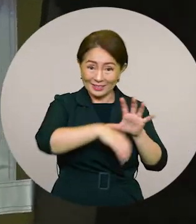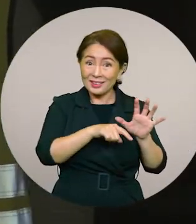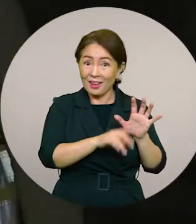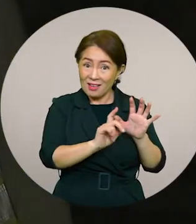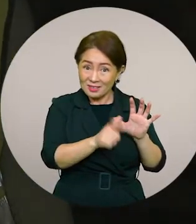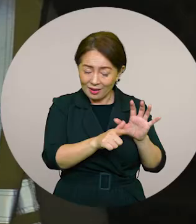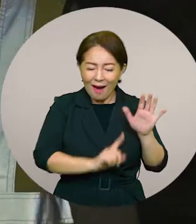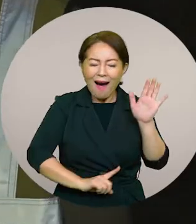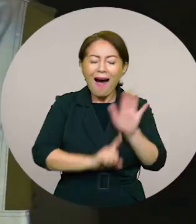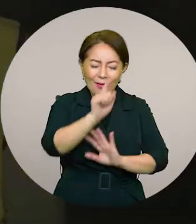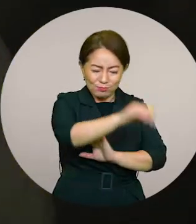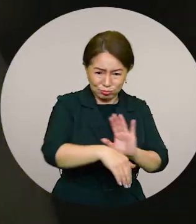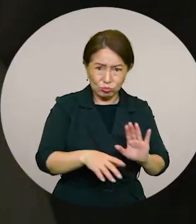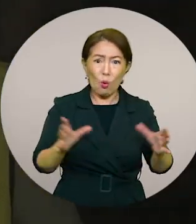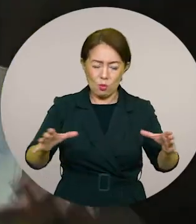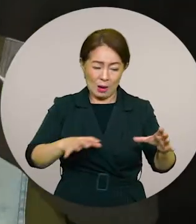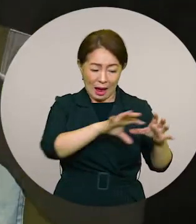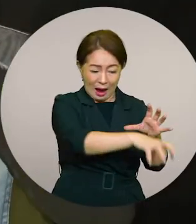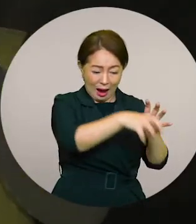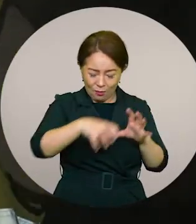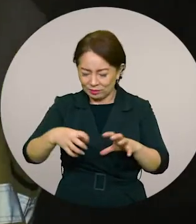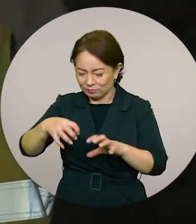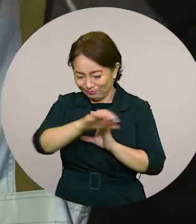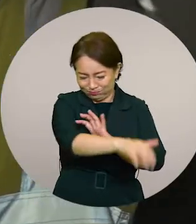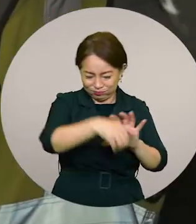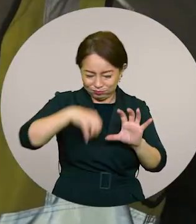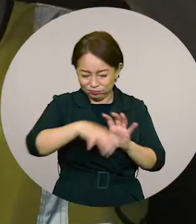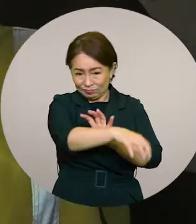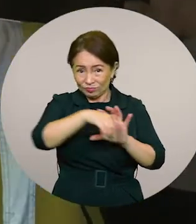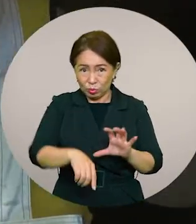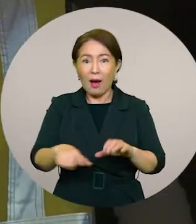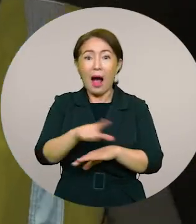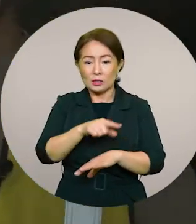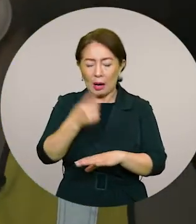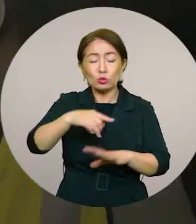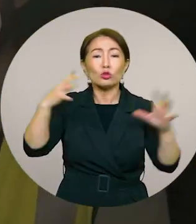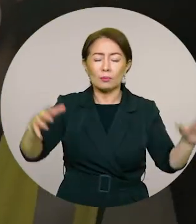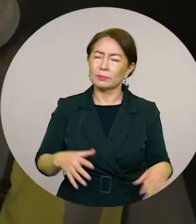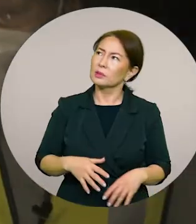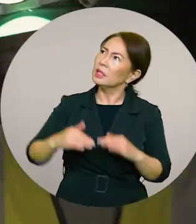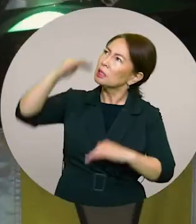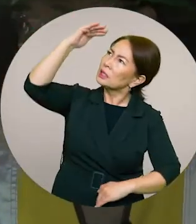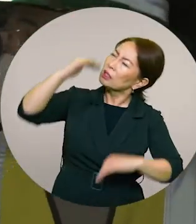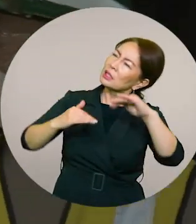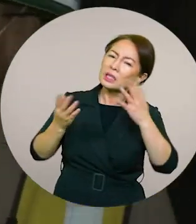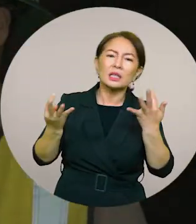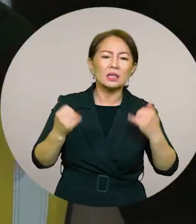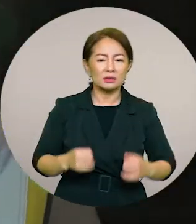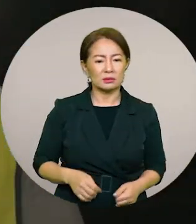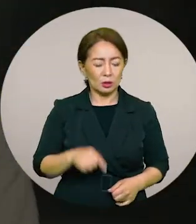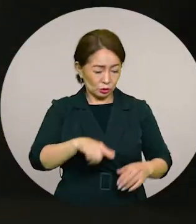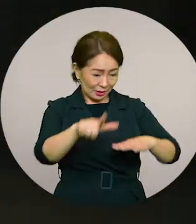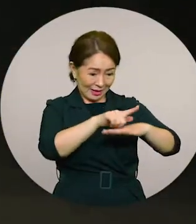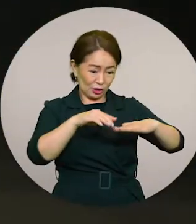ботлуурын хэсэг рүү орж байна. Хамгийн том малтал гэхээр одоо яг энэ объемороо өндрөөрөө хэд байх вэ дээшээгээ? За энэ өндрөөрөө